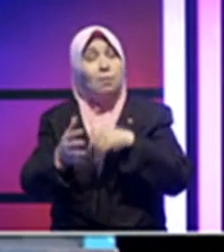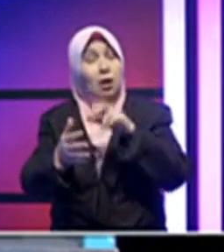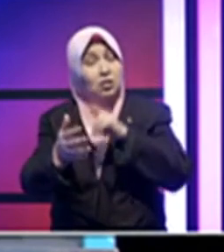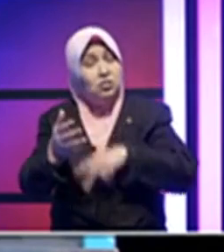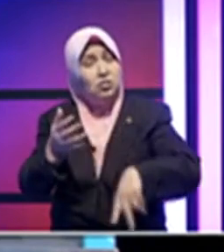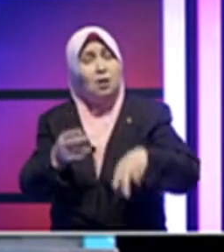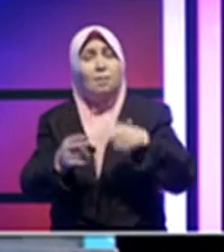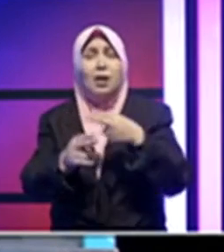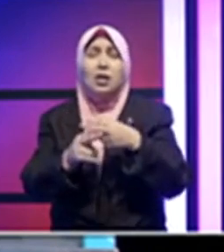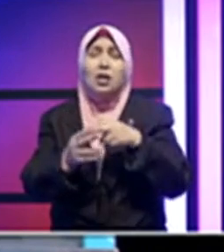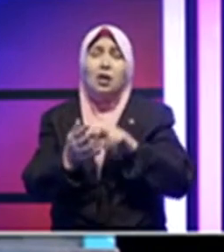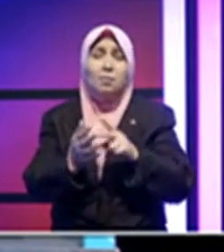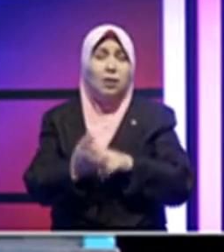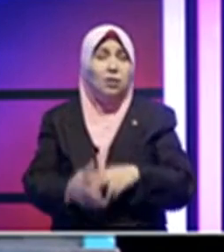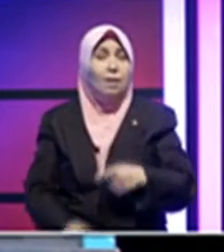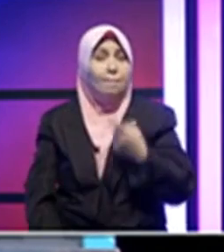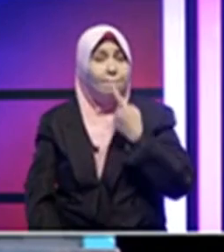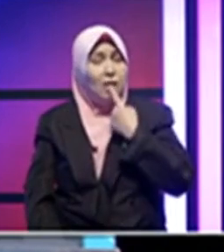pendek.